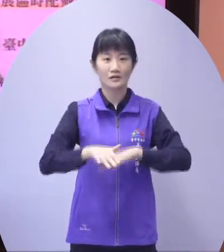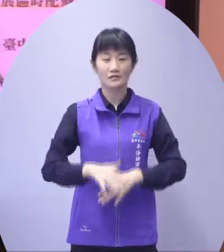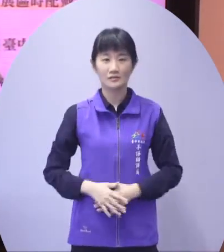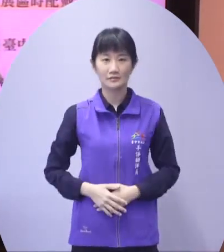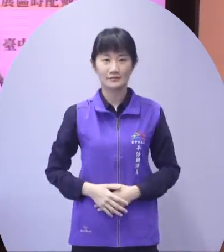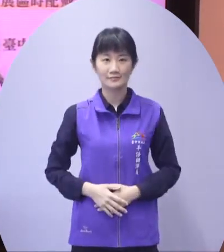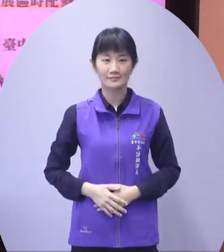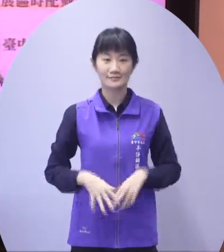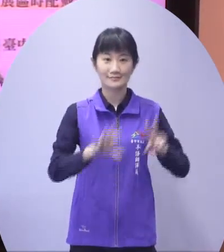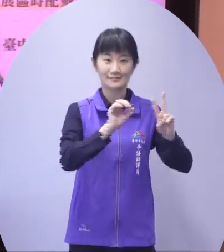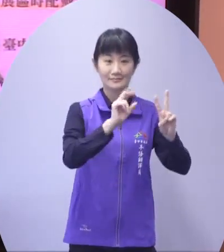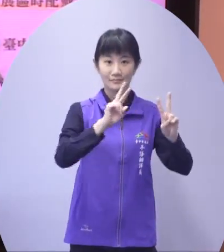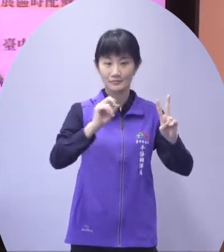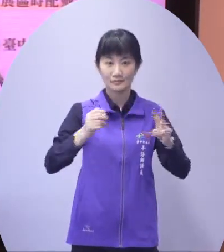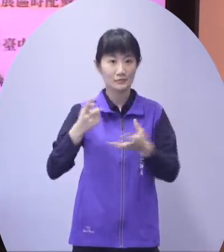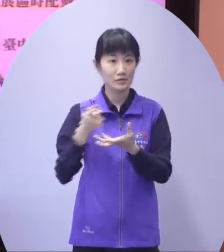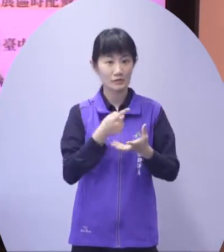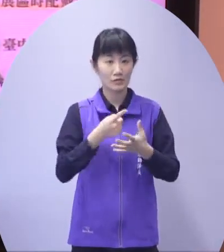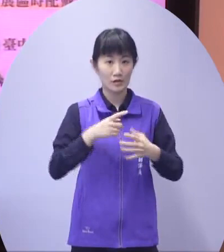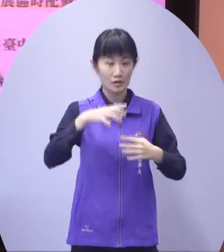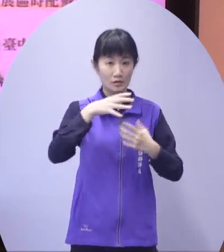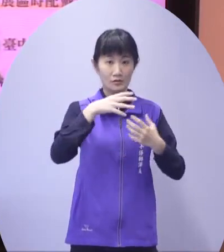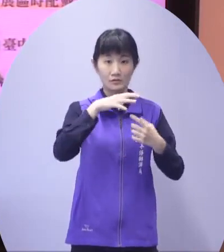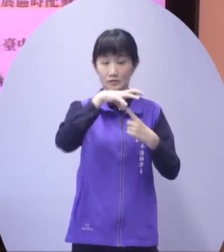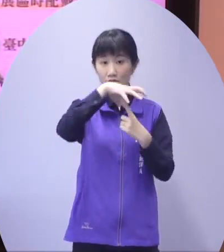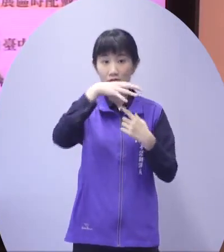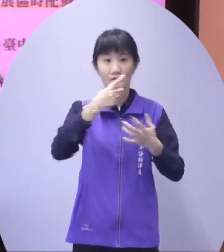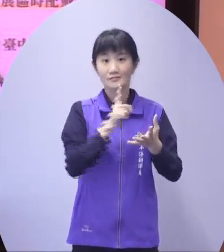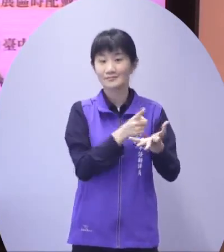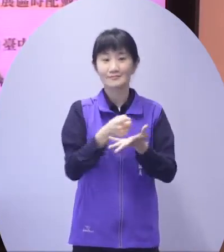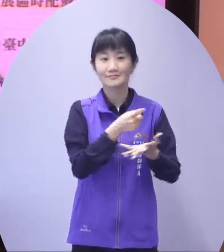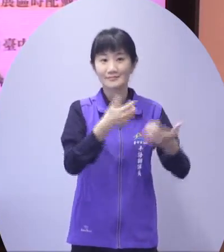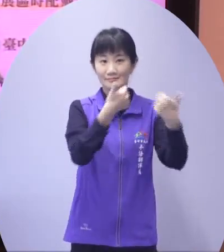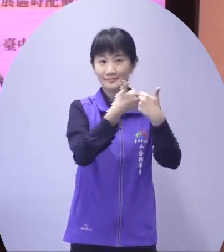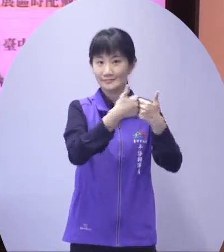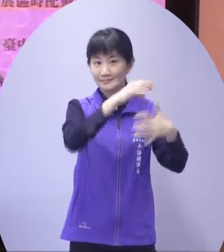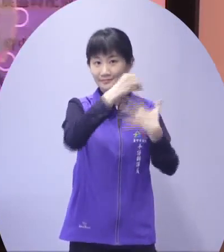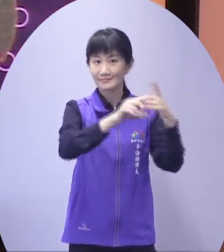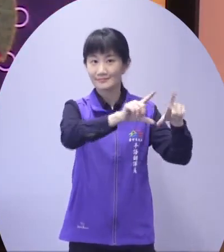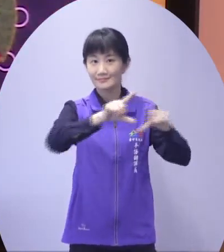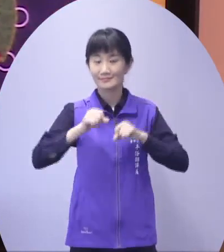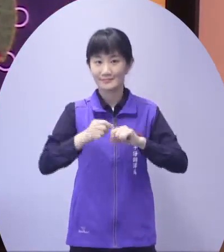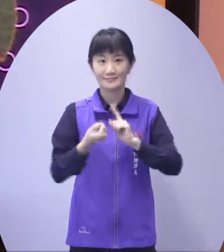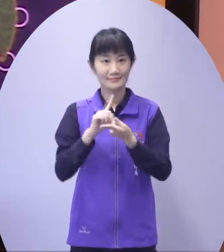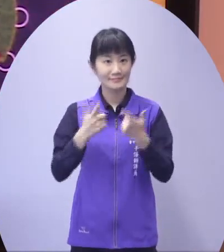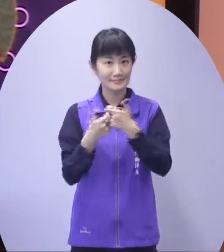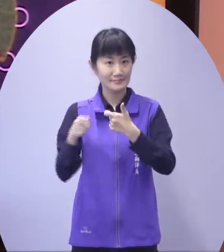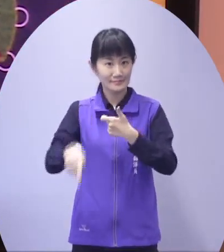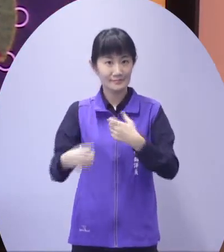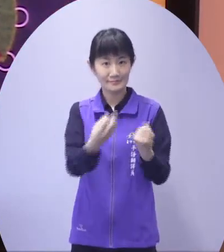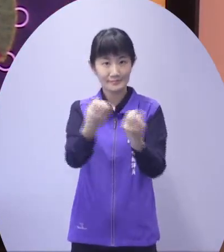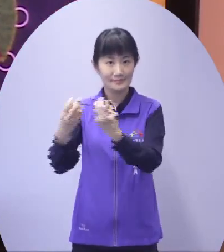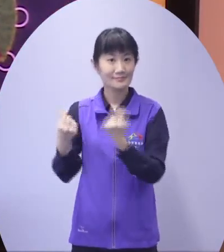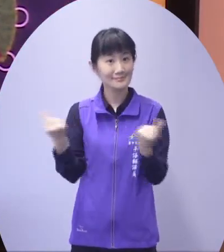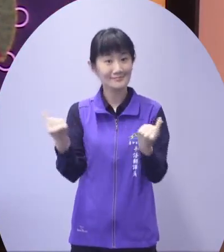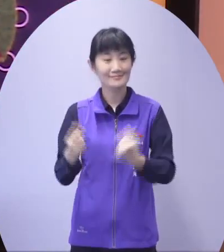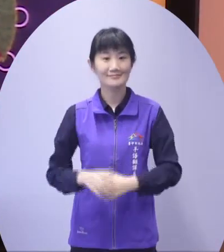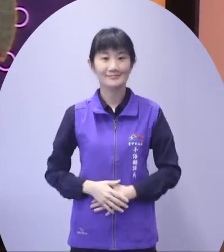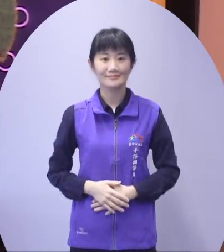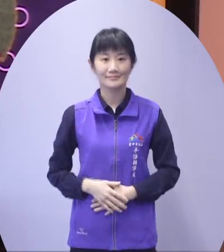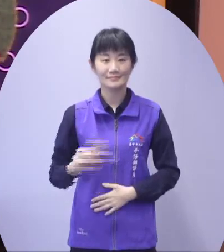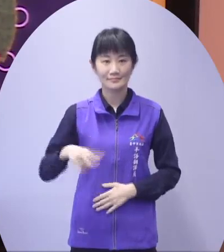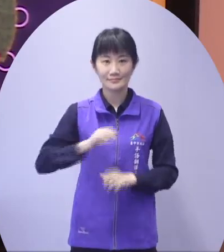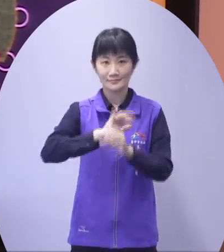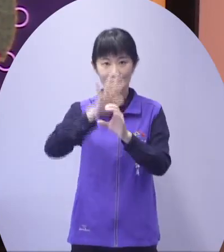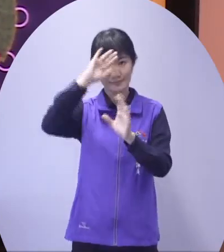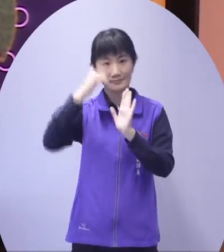会以这个2020台湾灯会的这样一个防疫规划经验来执行在我们花坛节。好，那这个防疫规划的部分呢，也特